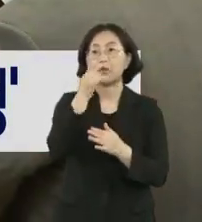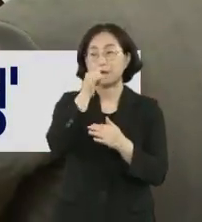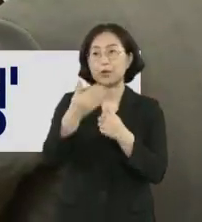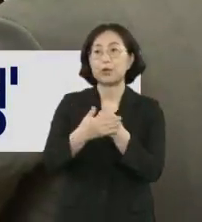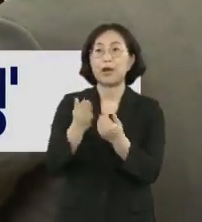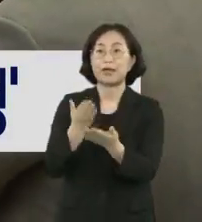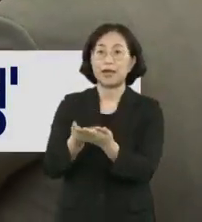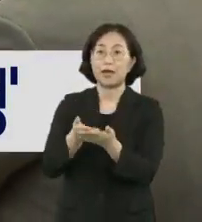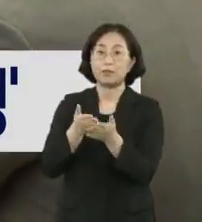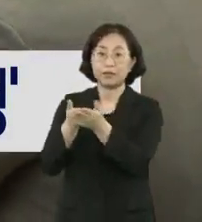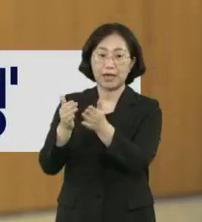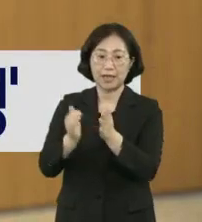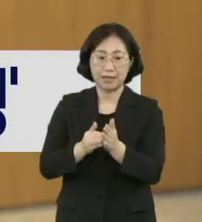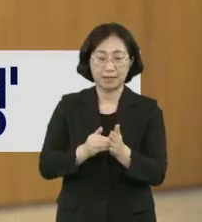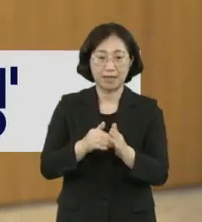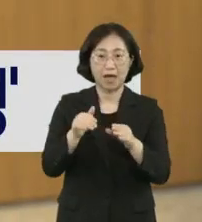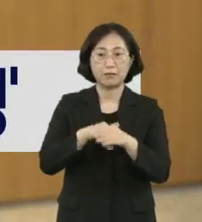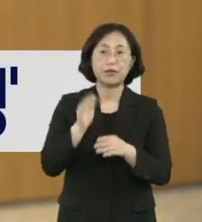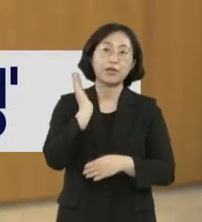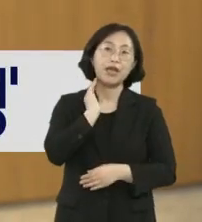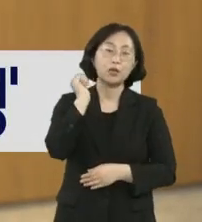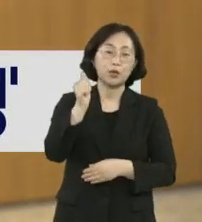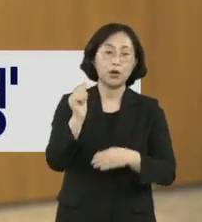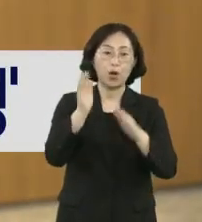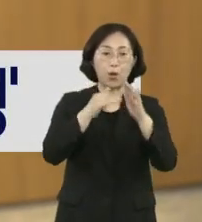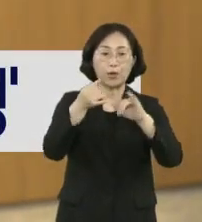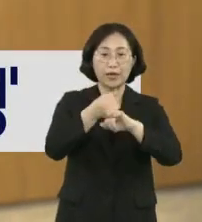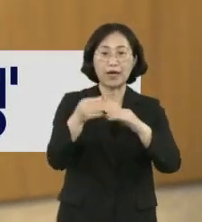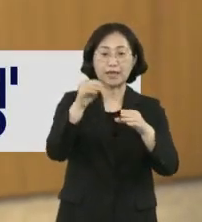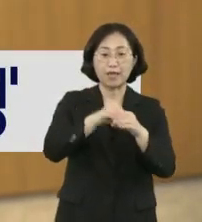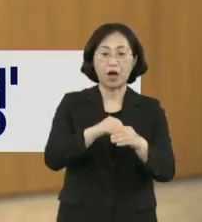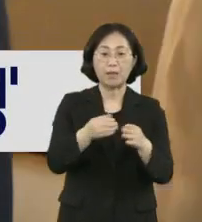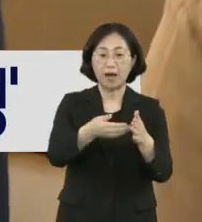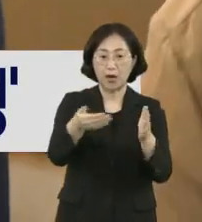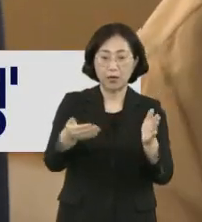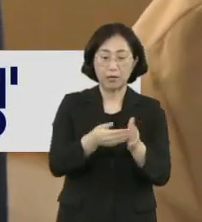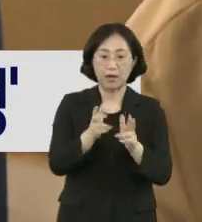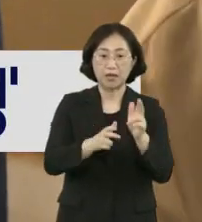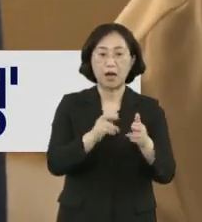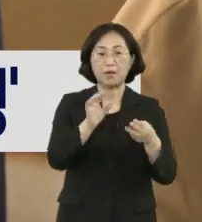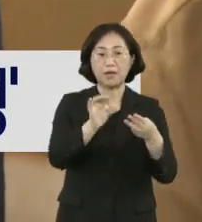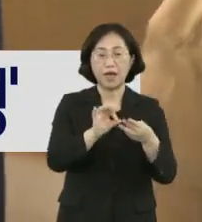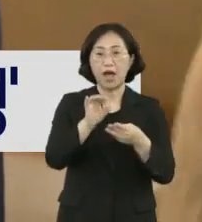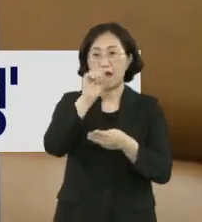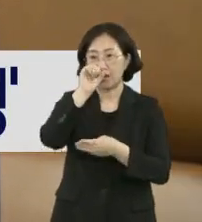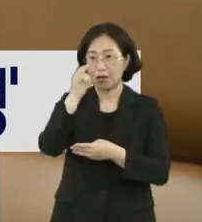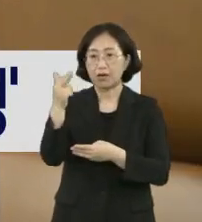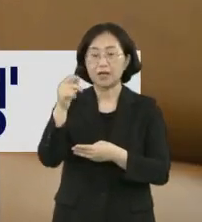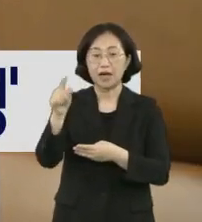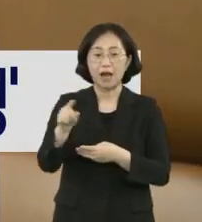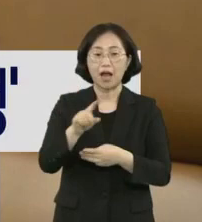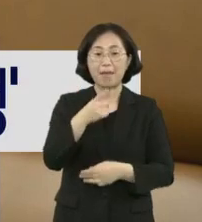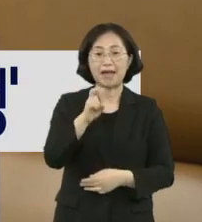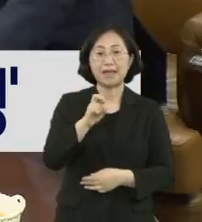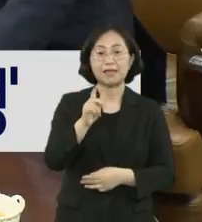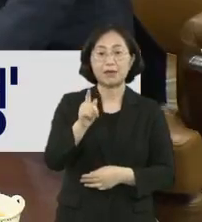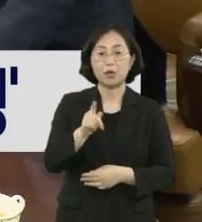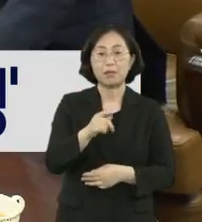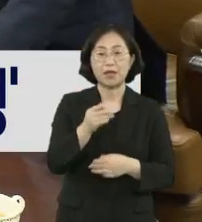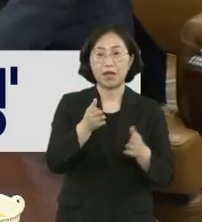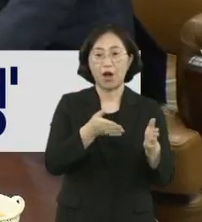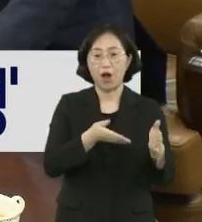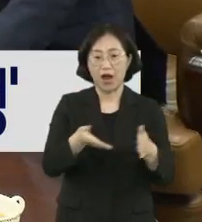지원을 요청했습니다. 문재인 대통령 공약 사업인 가로림만 사업은 서산과 태산 사이 162km